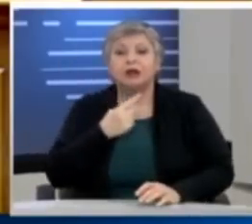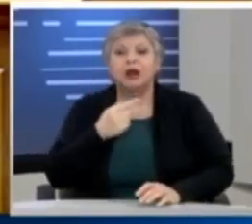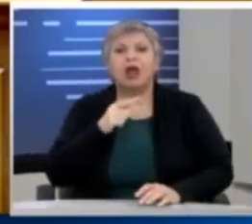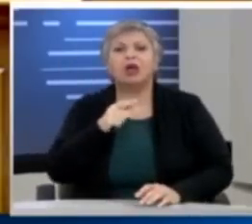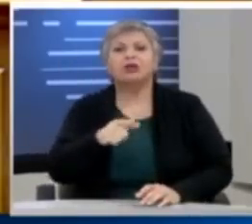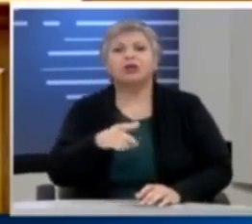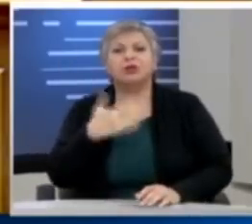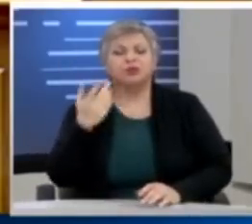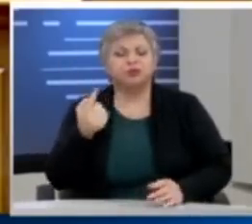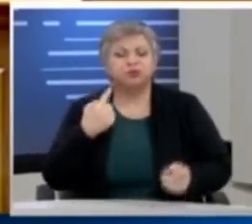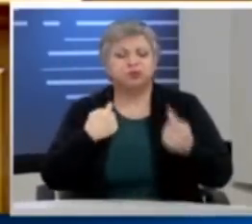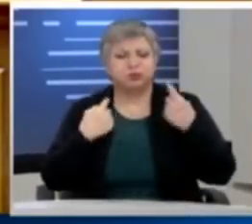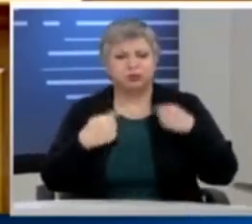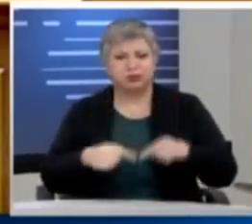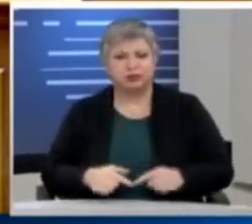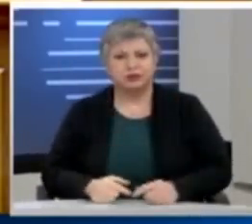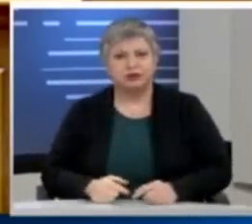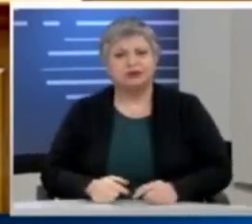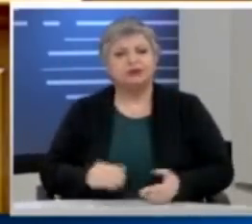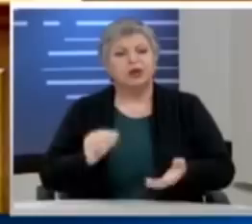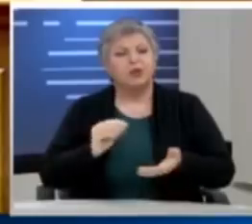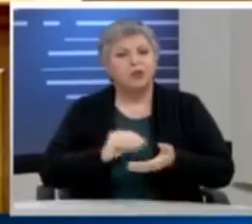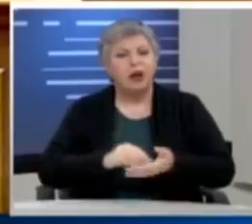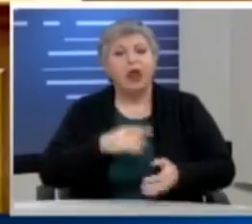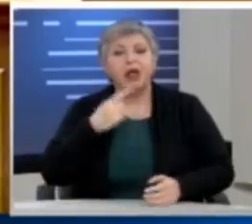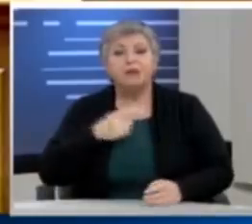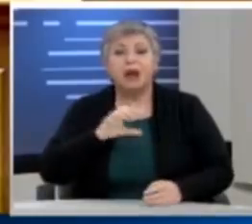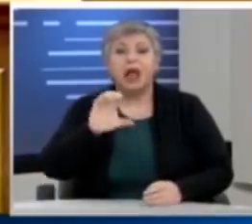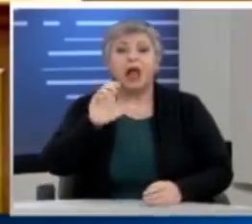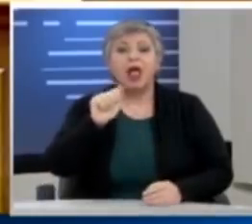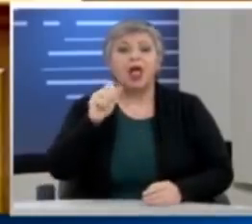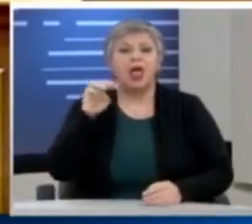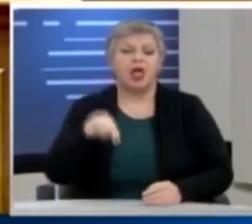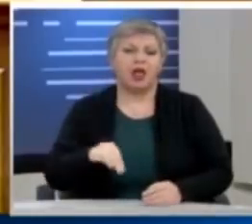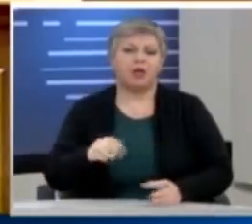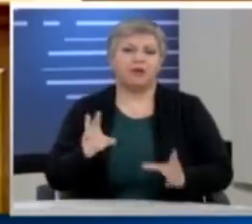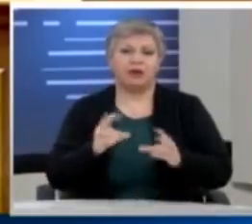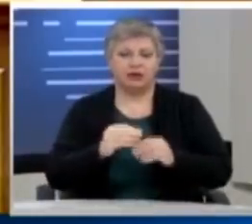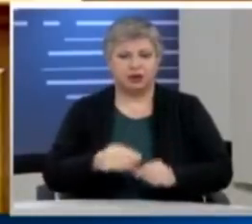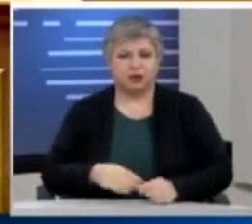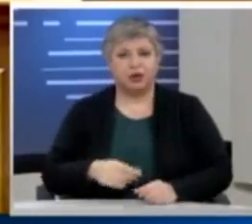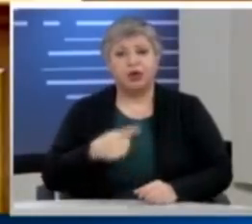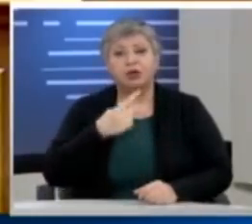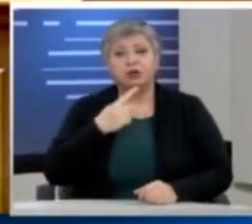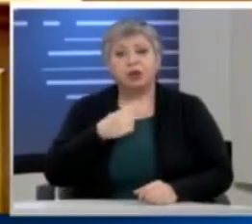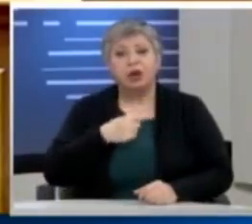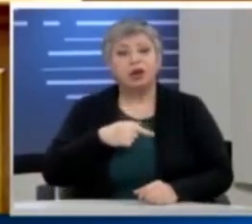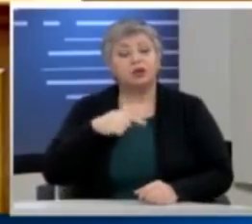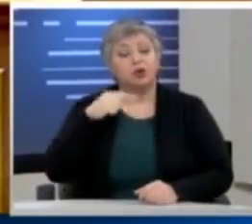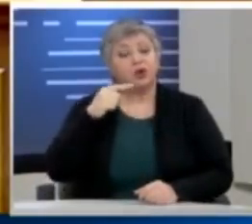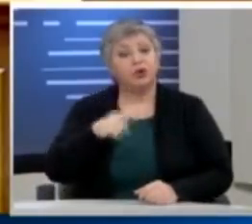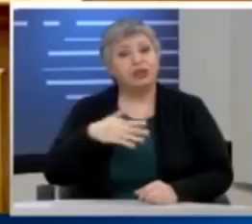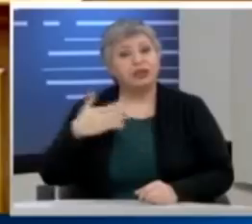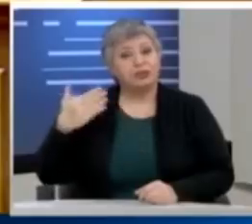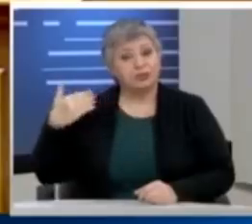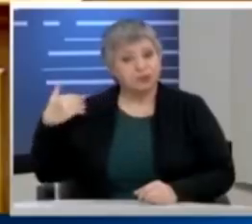τους, επικαλέστηκαν μάλιστα και το ΕΑΜ, λέγοντάς μας ότι η δική σας αριστερά παίρνει τη συνέχεια από εκείνη την